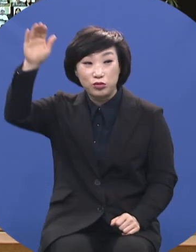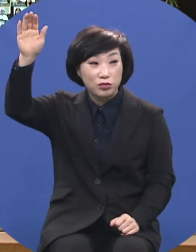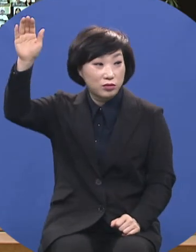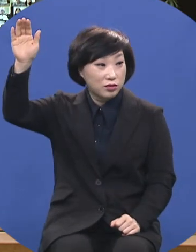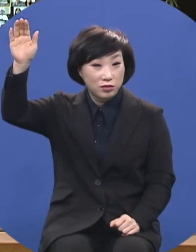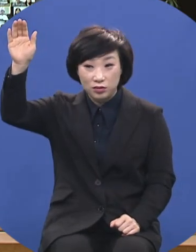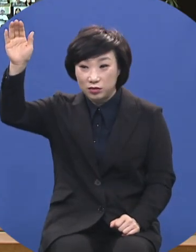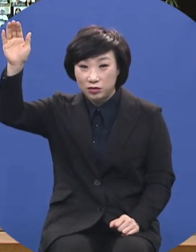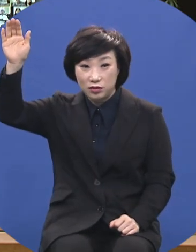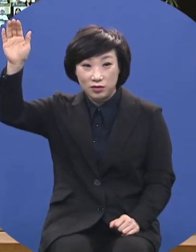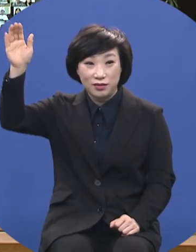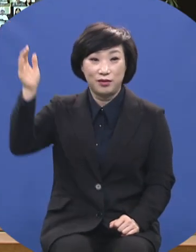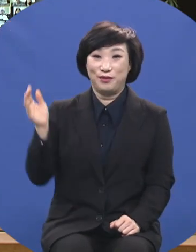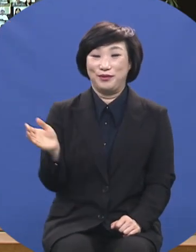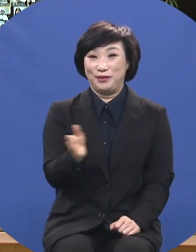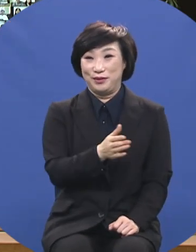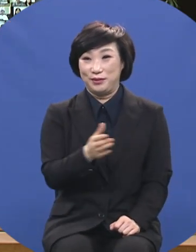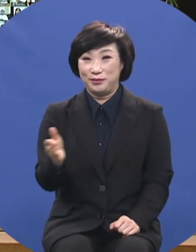없잖아.